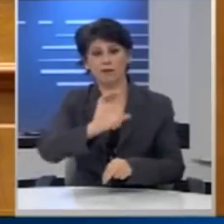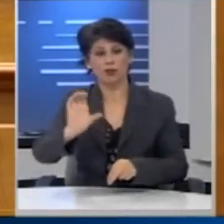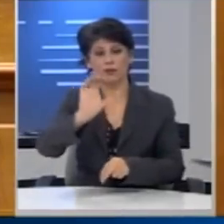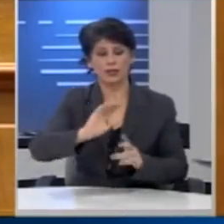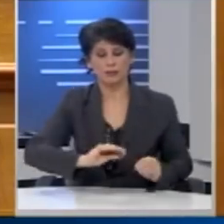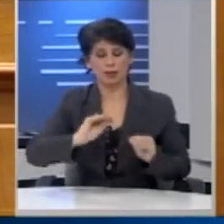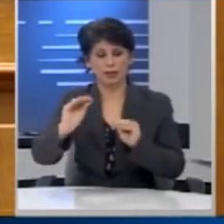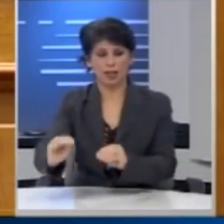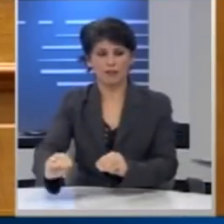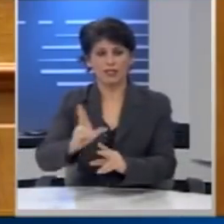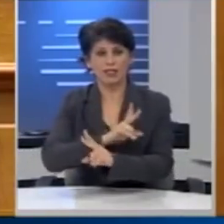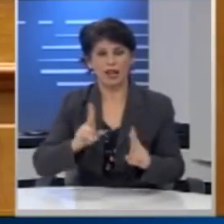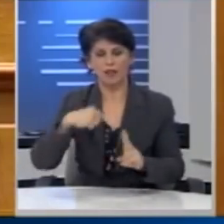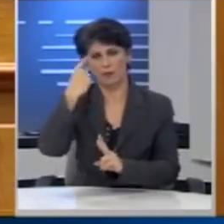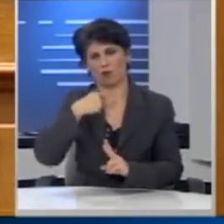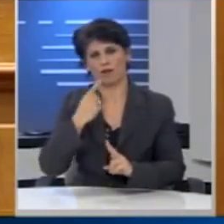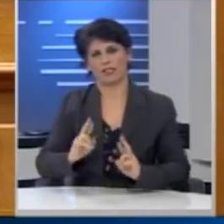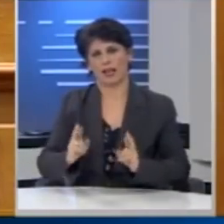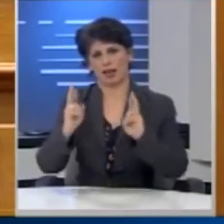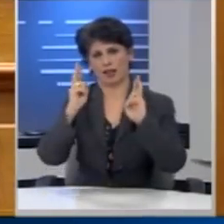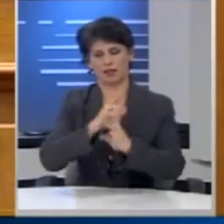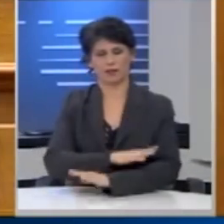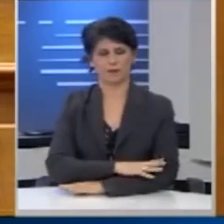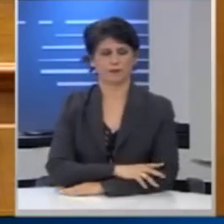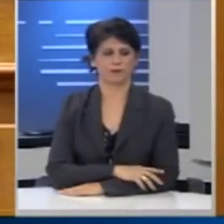στη μετάβαση σε καθαρές μορφές ενέργειας.